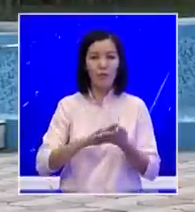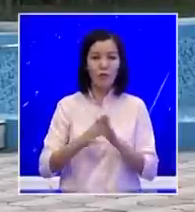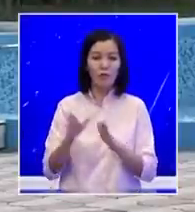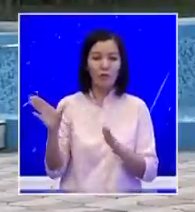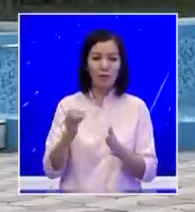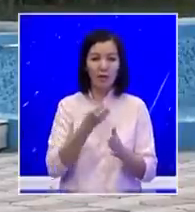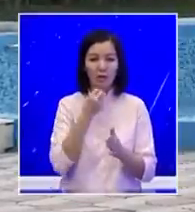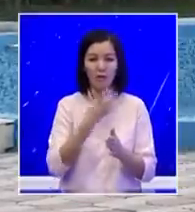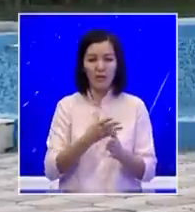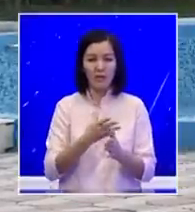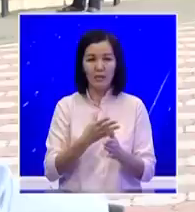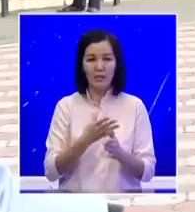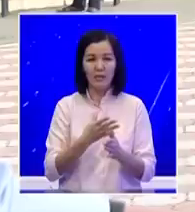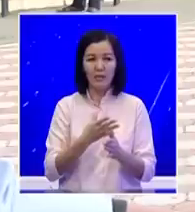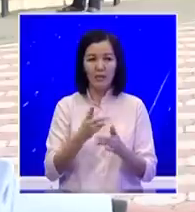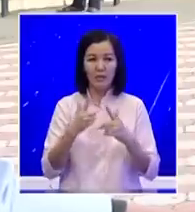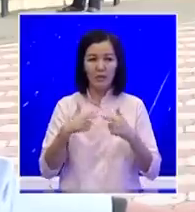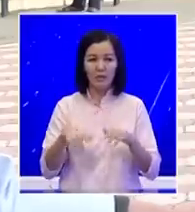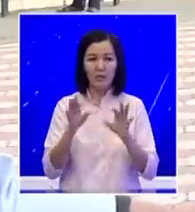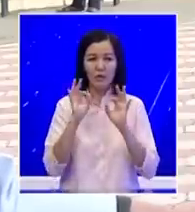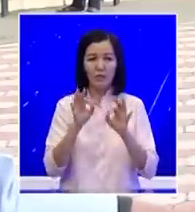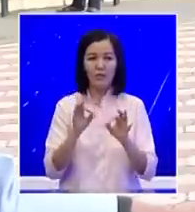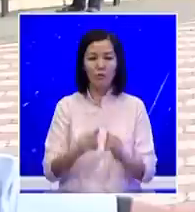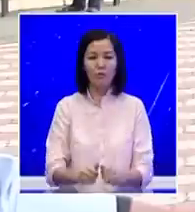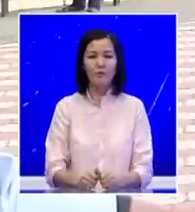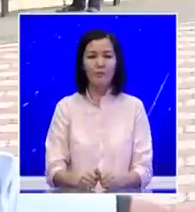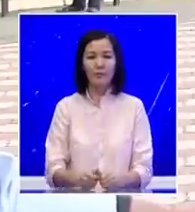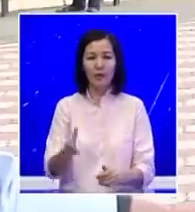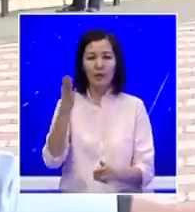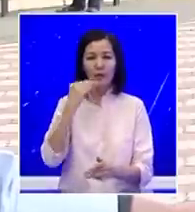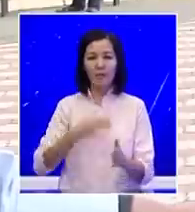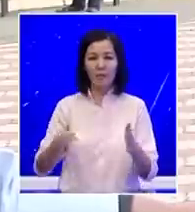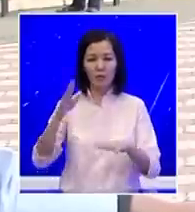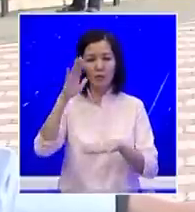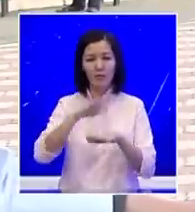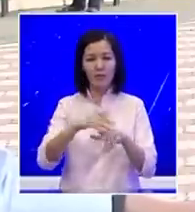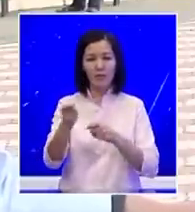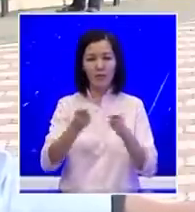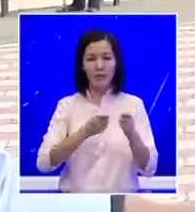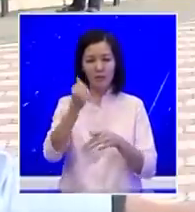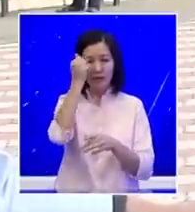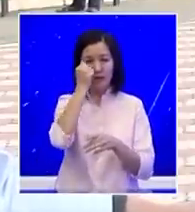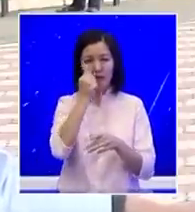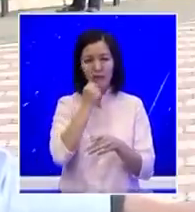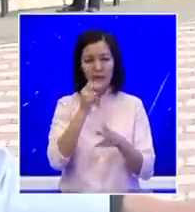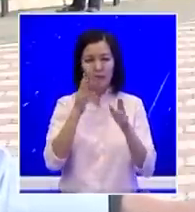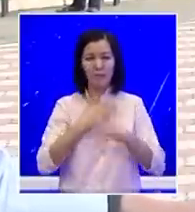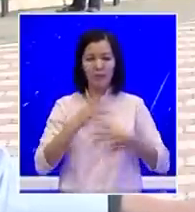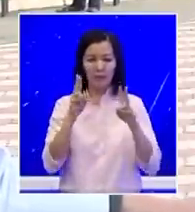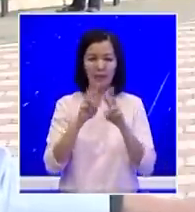жақсы, бәрін ұйымдастырып, үйстіп алып келіп отыр. Алматы облысы әкіміне, әкімдікке рахмет, үйстіп алып келіп бізді